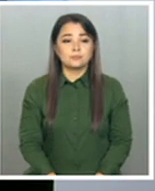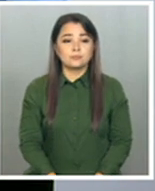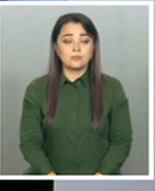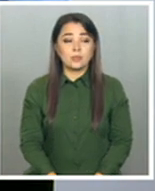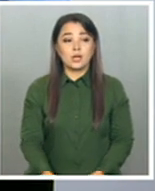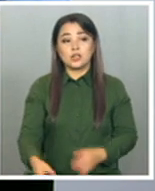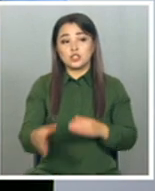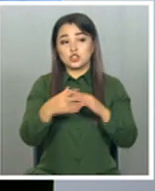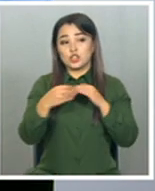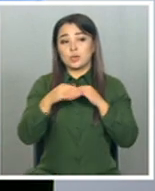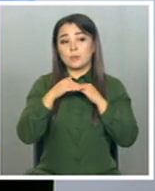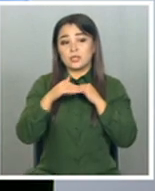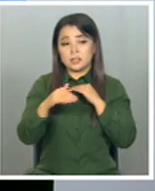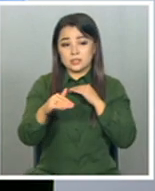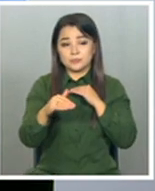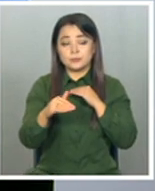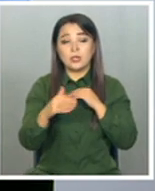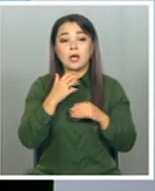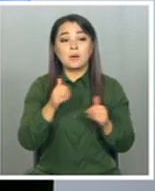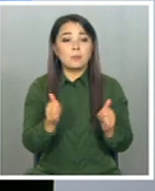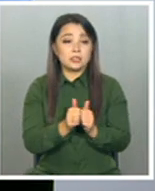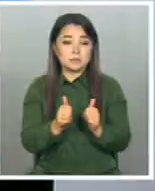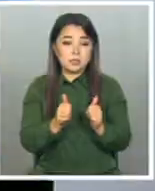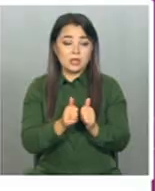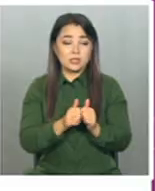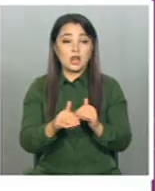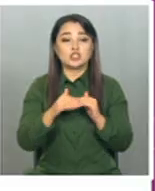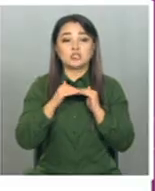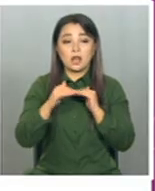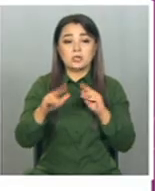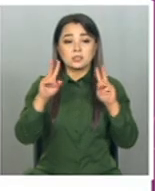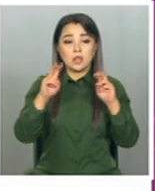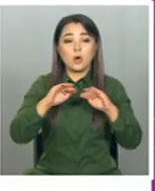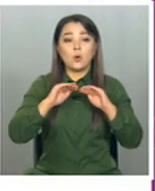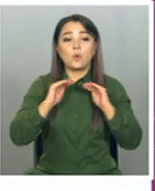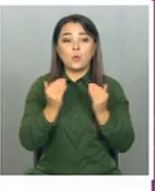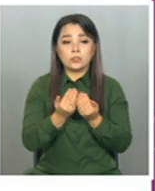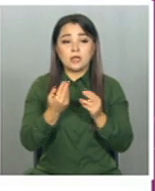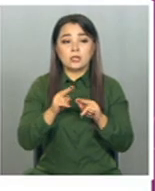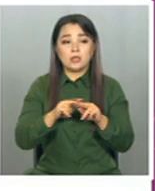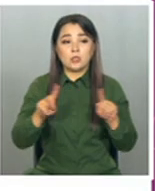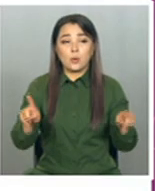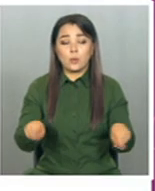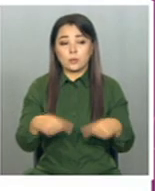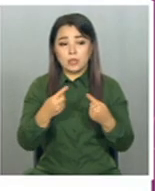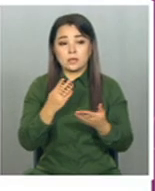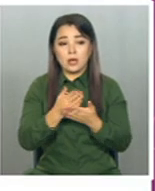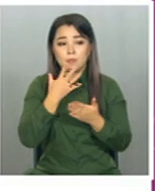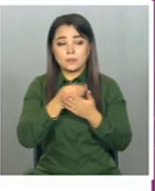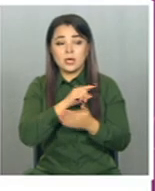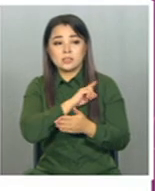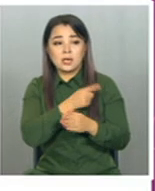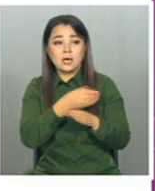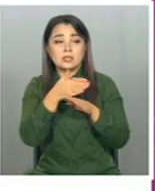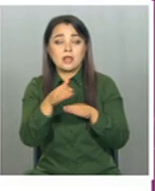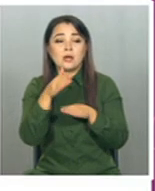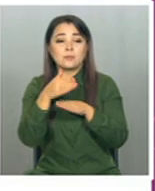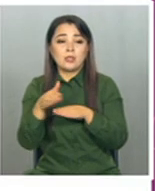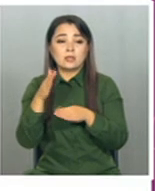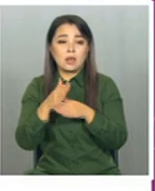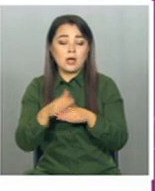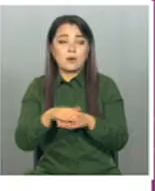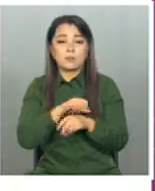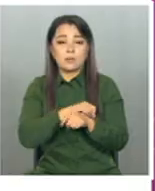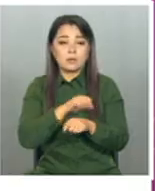Жер бетінің маңындағы жазықтардан оқшау көтеріліп жатқан, қатты тілімденген биік бөліктерін тау